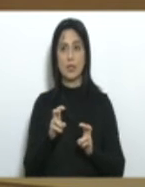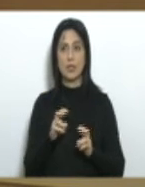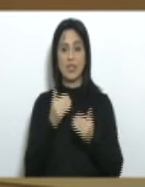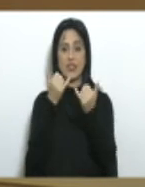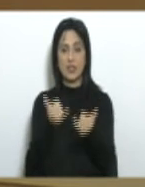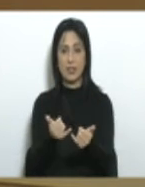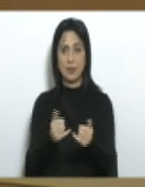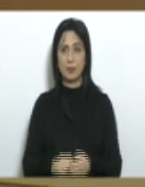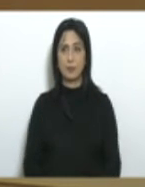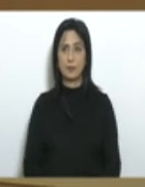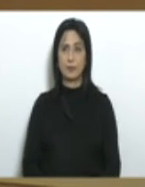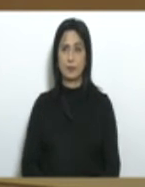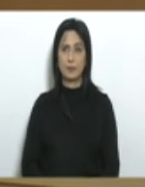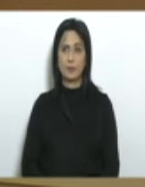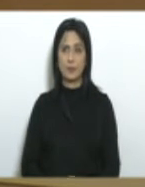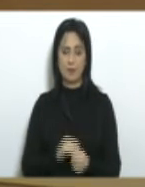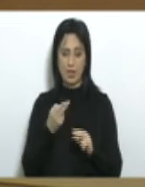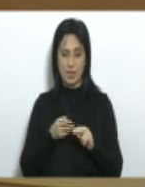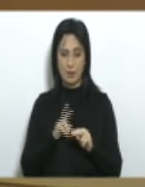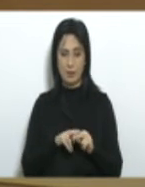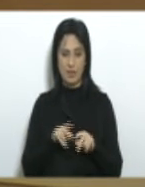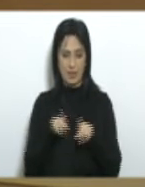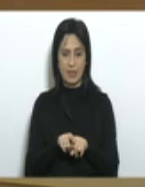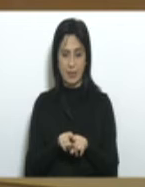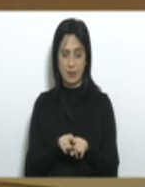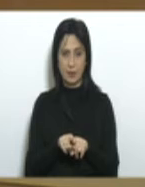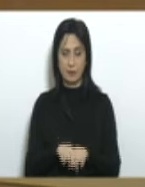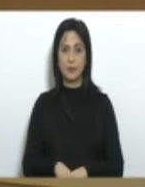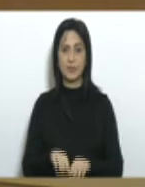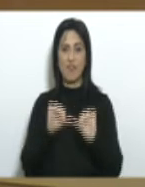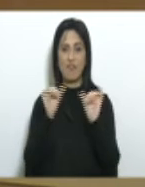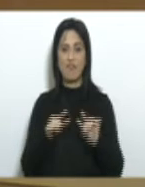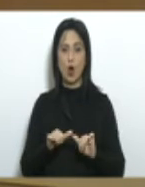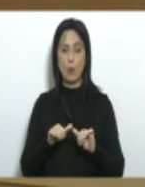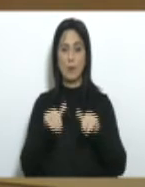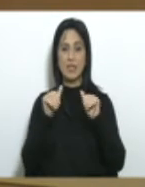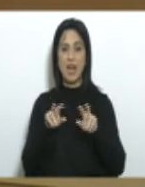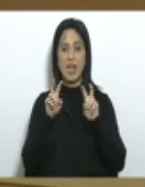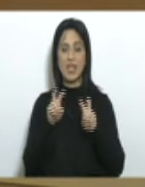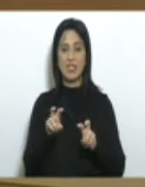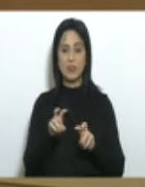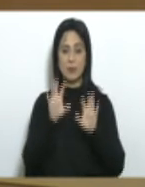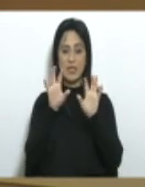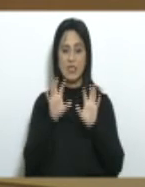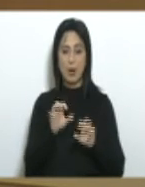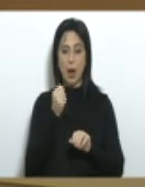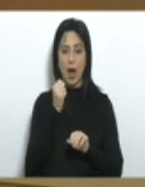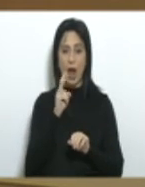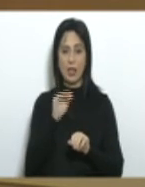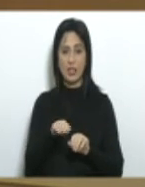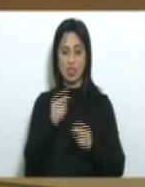მოსახლეობისთვის იმ ისეთი ფორმების, გადაწყვეტილებების, ან საკანონმდებლო